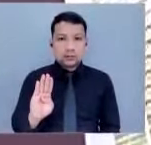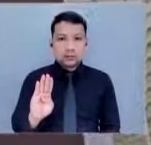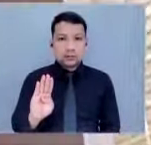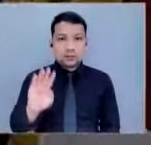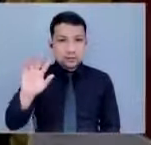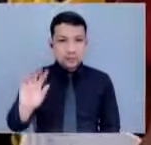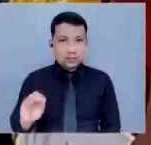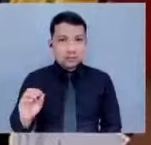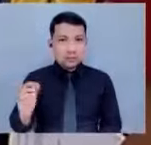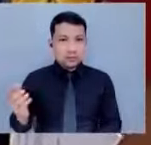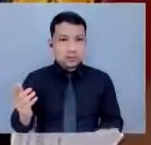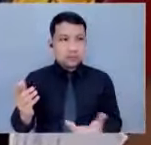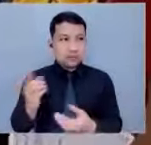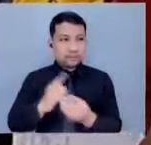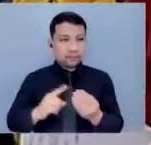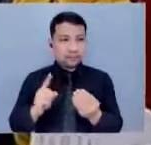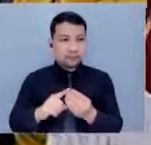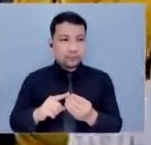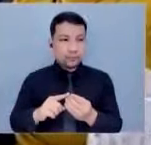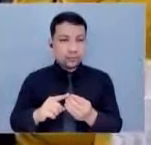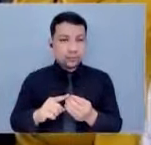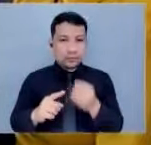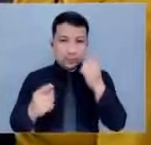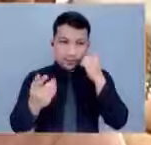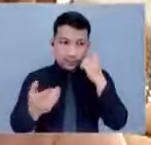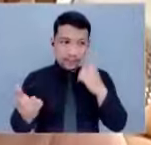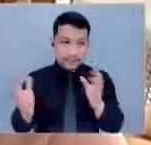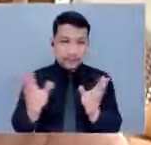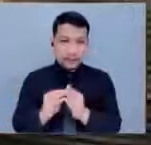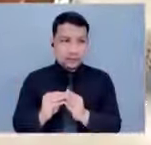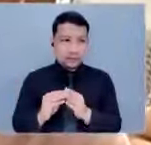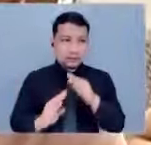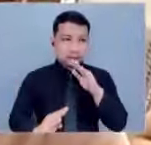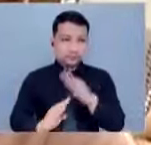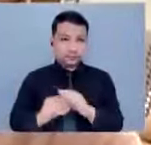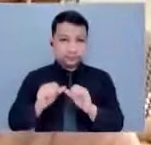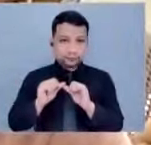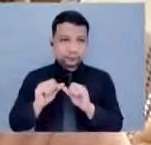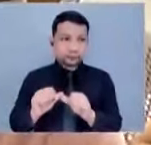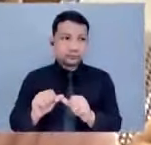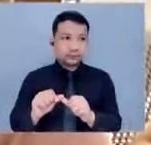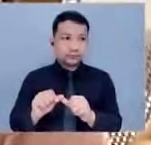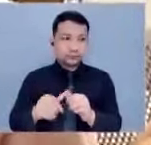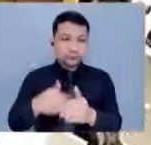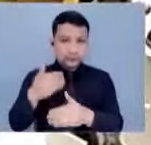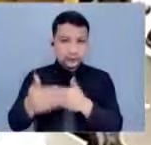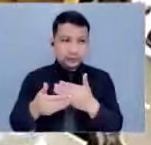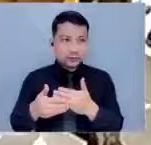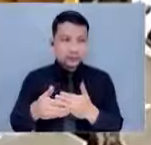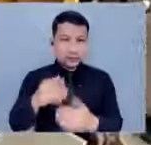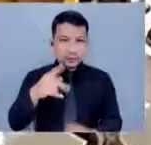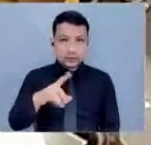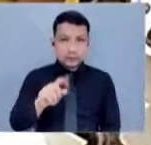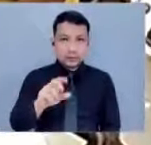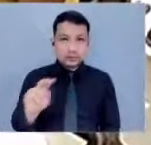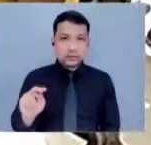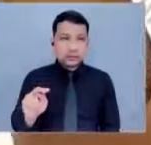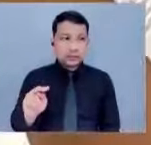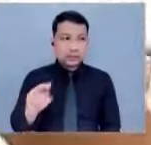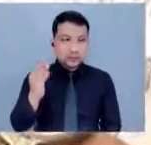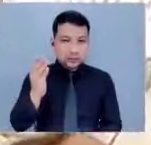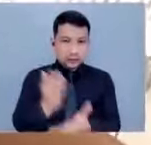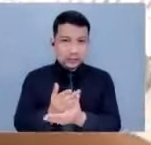Sa gitna ng paghahabol ng ilang chuper at operator sa deadline, tuloy-tuloy pa rin ang tigil pasada ng grupong piston para tutulan pa rin ang